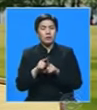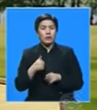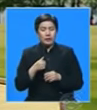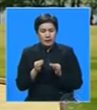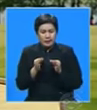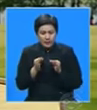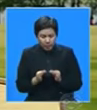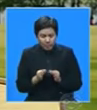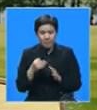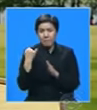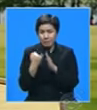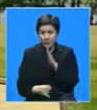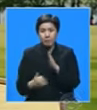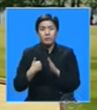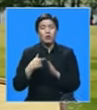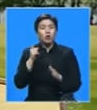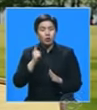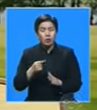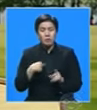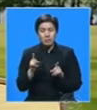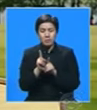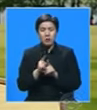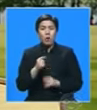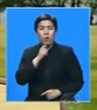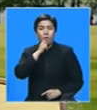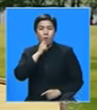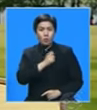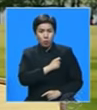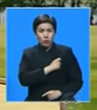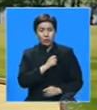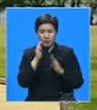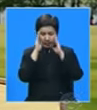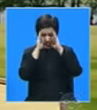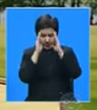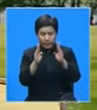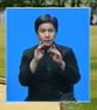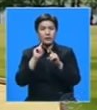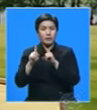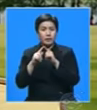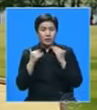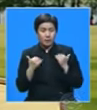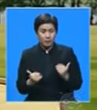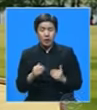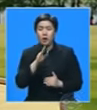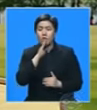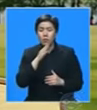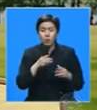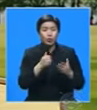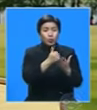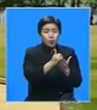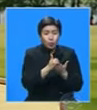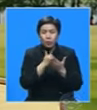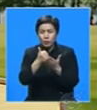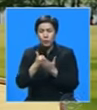ดสินใจเนี่ยมันผิดพลาดนะครับเราต้องพยายามตั้งสติแล้วก็อดทนแล้วก็อดกลั้นนะเพราะนั้นถ้าต่างฝ่ายต่างช่วยกันเนี่